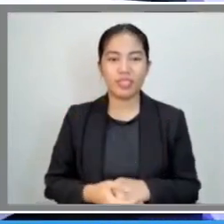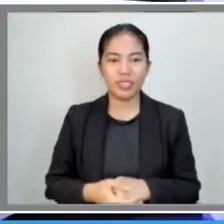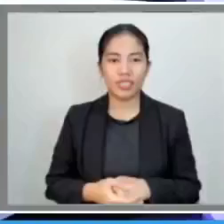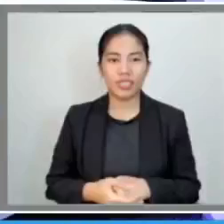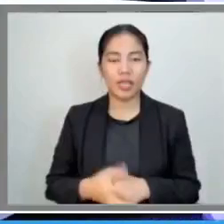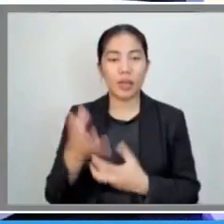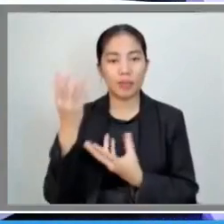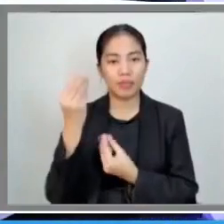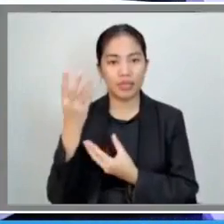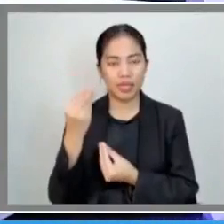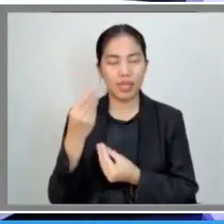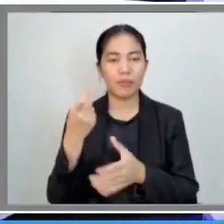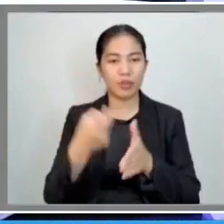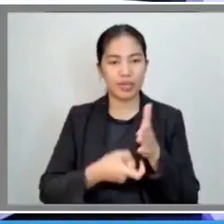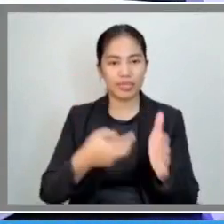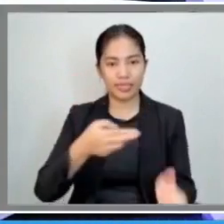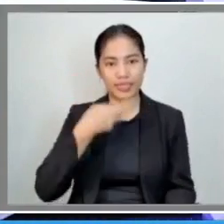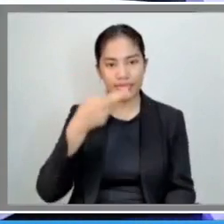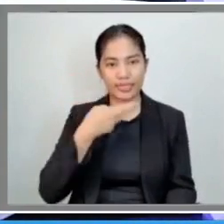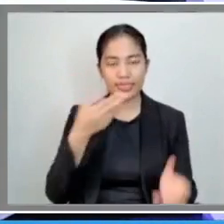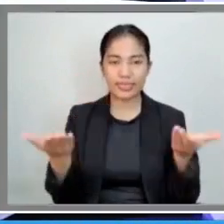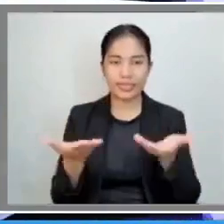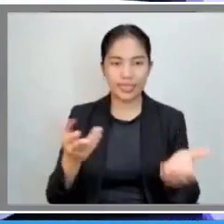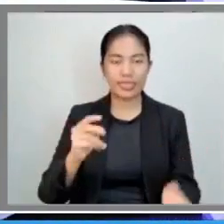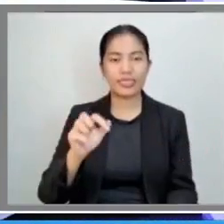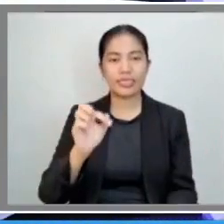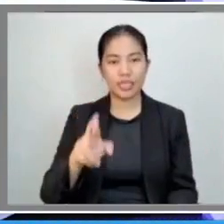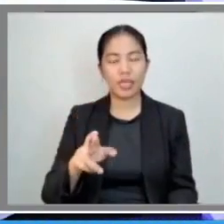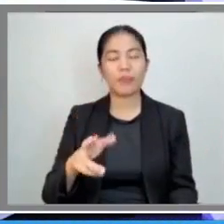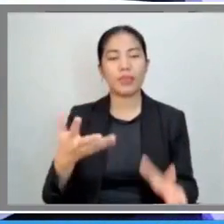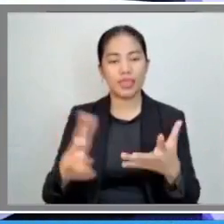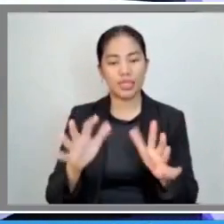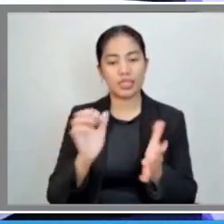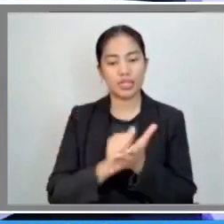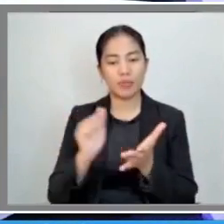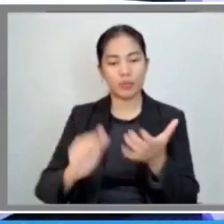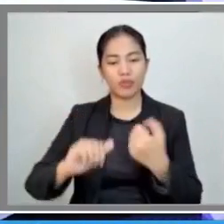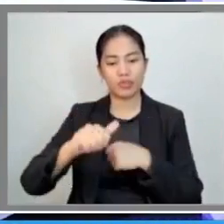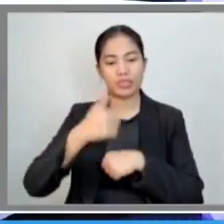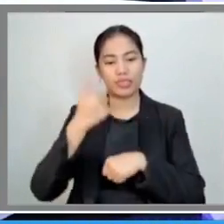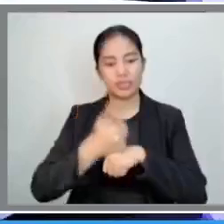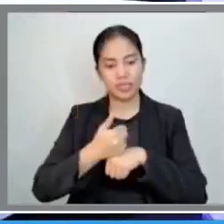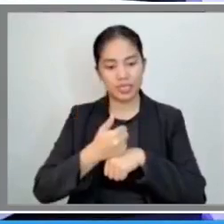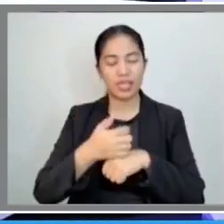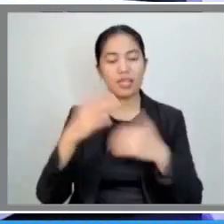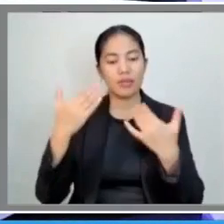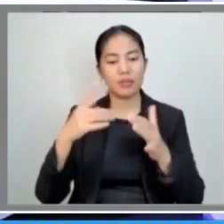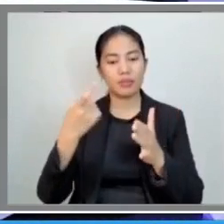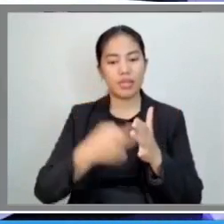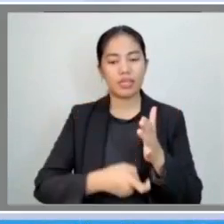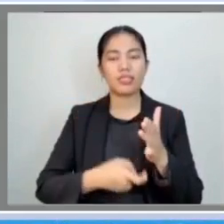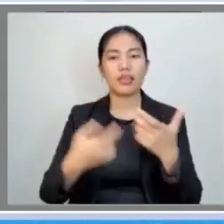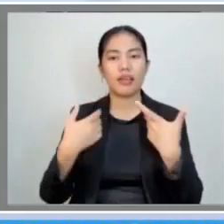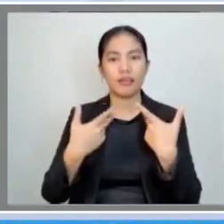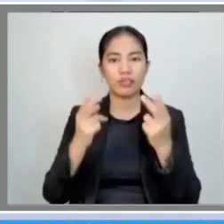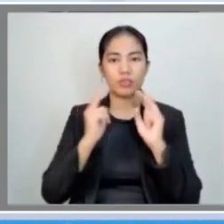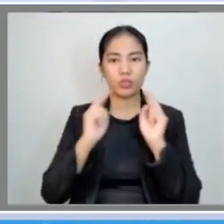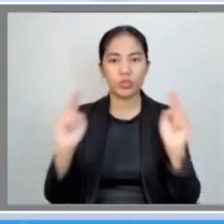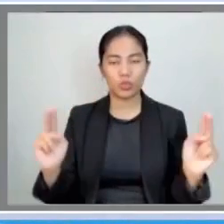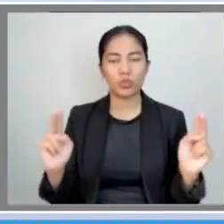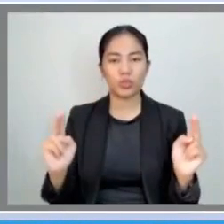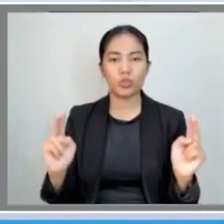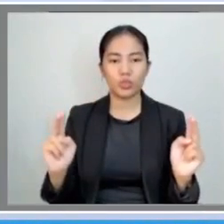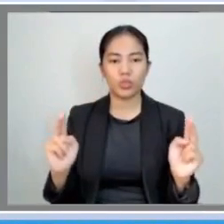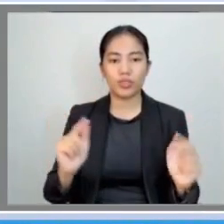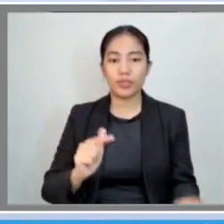Dito naman ho yan sa Metro Manila. Matapos tanggalin, ito pong price cap. May balita live si Dano Tingkungko. Dano!